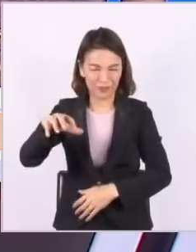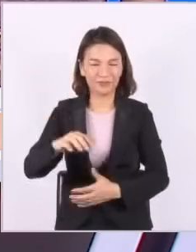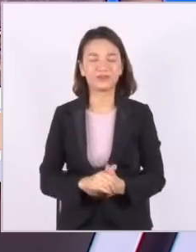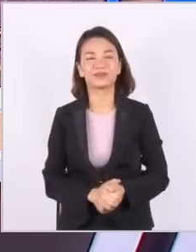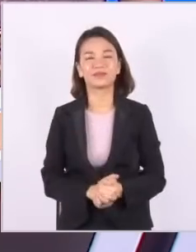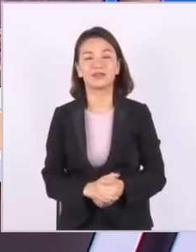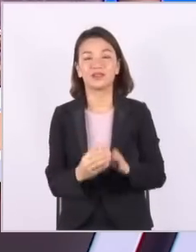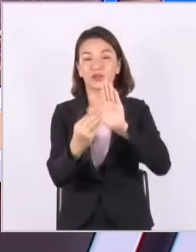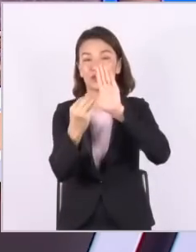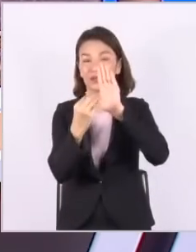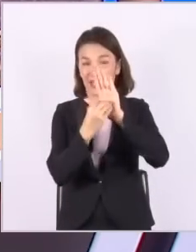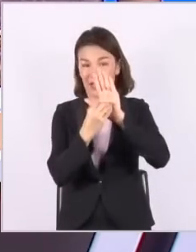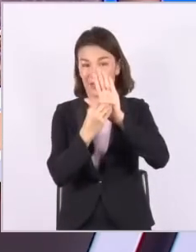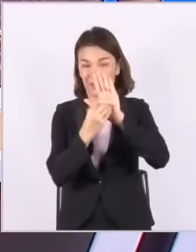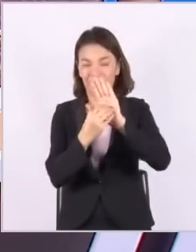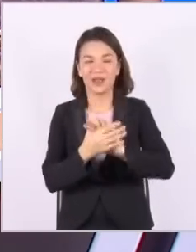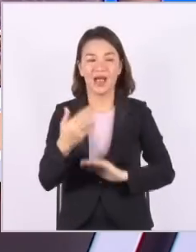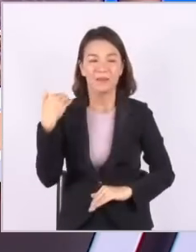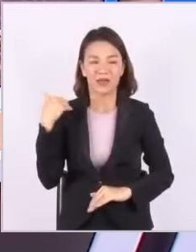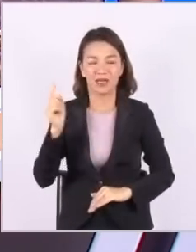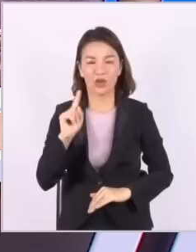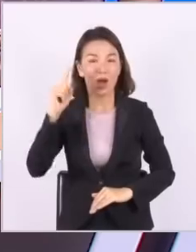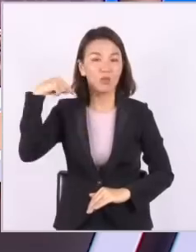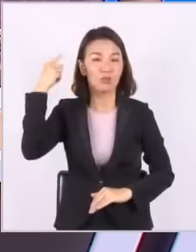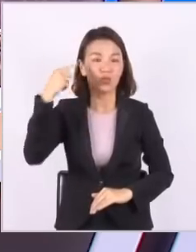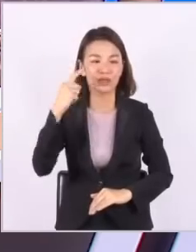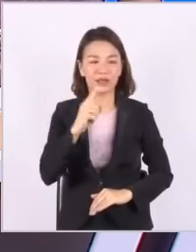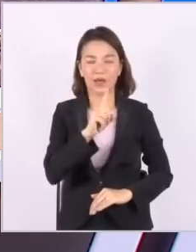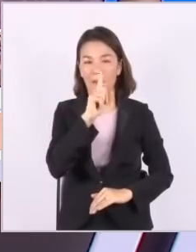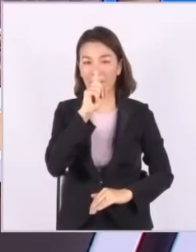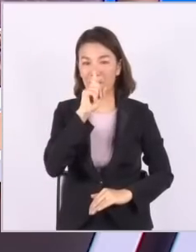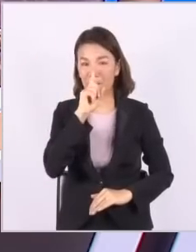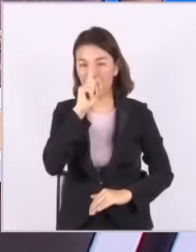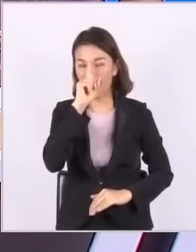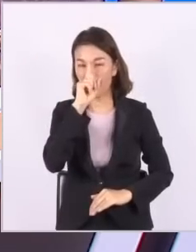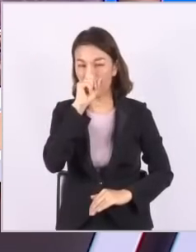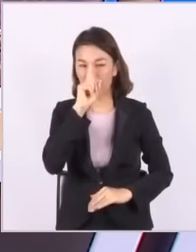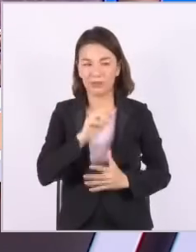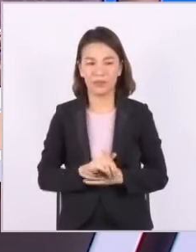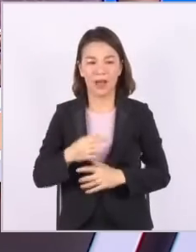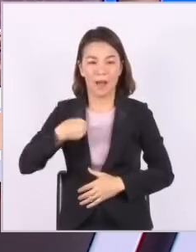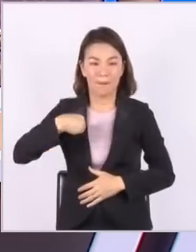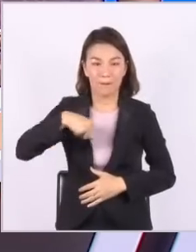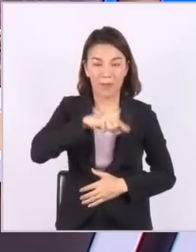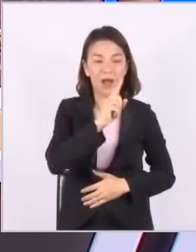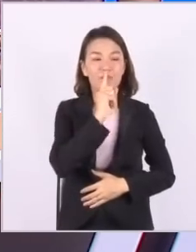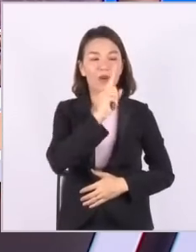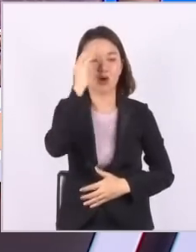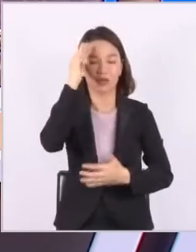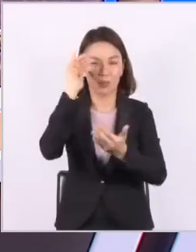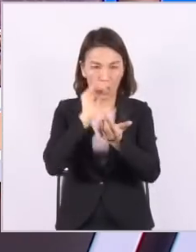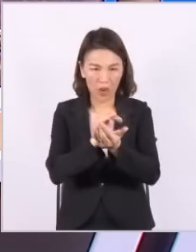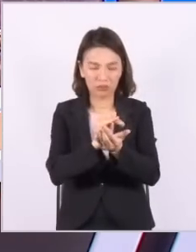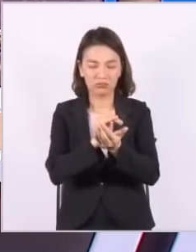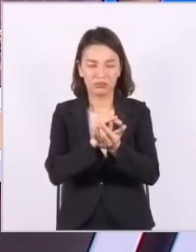รุงเทพมหานครเขาบอกว่ามีสาวเสริมดั้งแห่ไปแจ้งความไอ้คำว่าแห่เนี่ยแสดงว่า หลายคน หลายคน